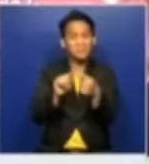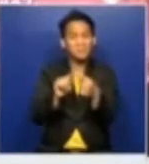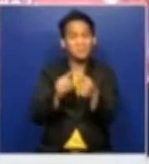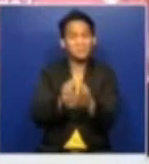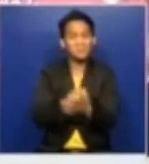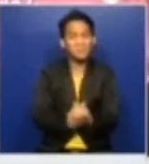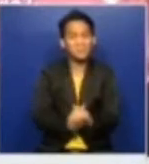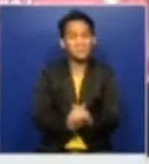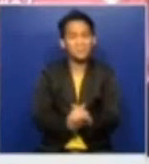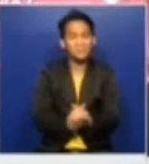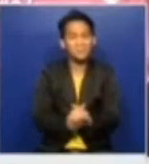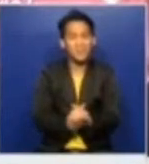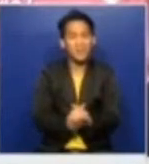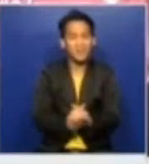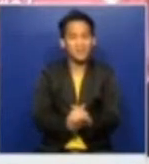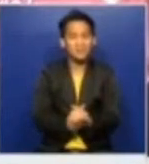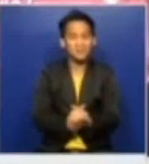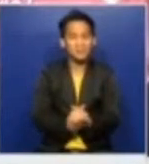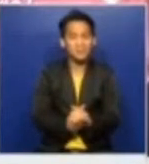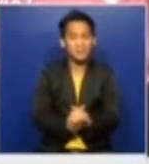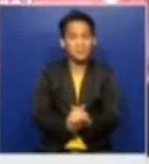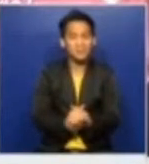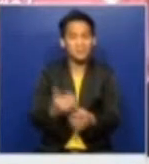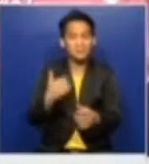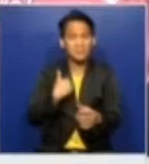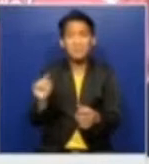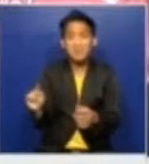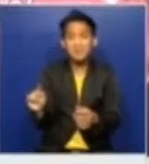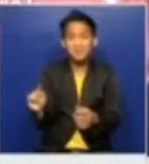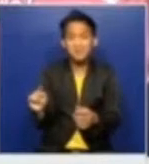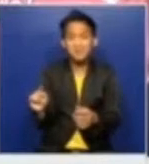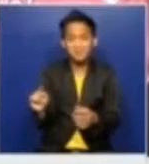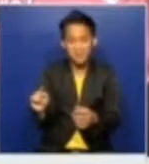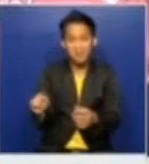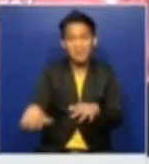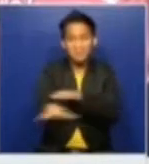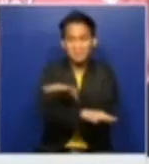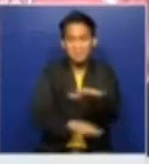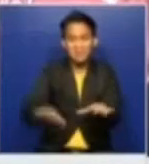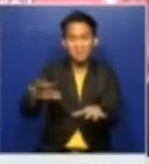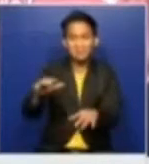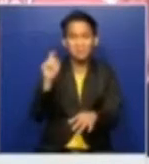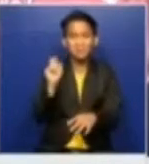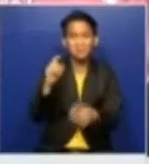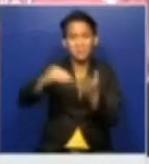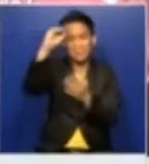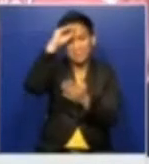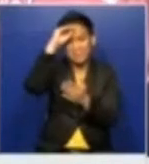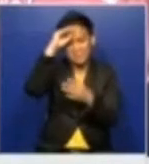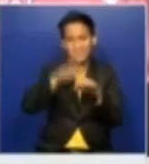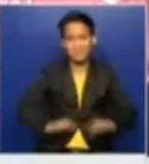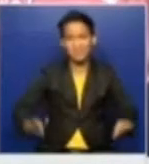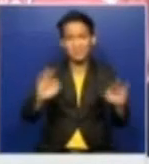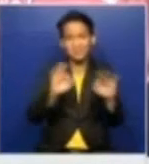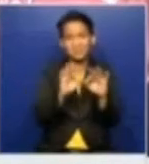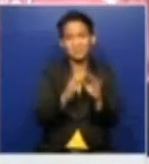ฐานของตึกคือเหล็กคืออิฐรากฐานของชีวิตคือการศึกษาการศึกษานั้นถ้าจะให้ดี